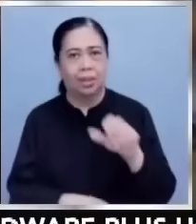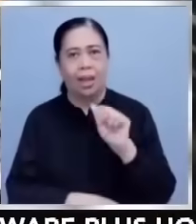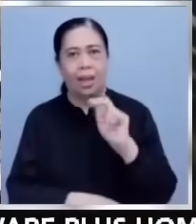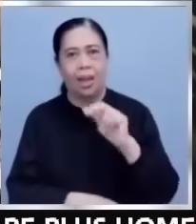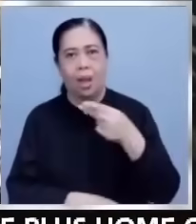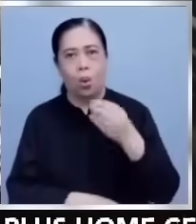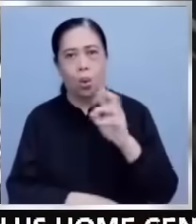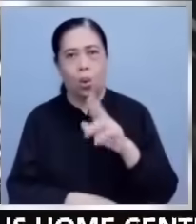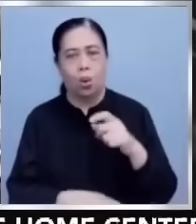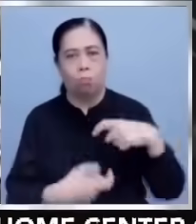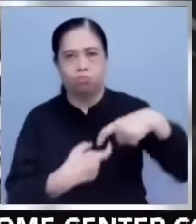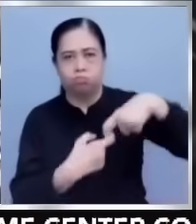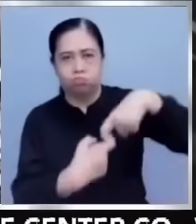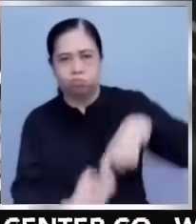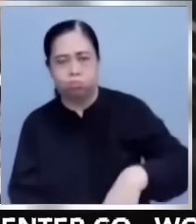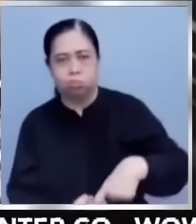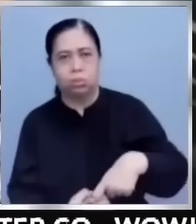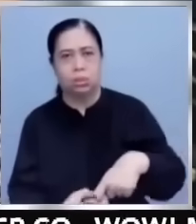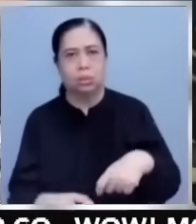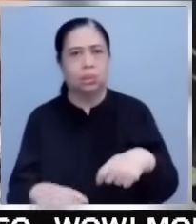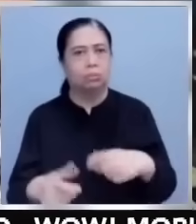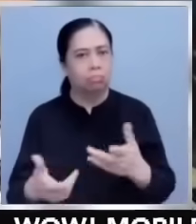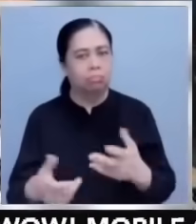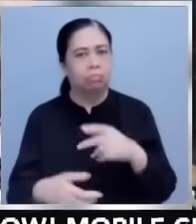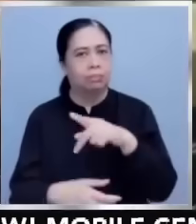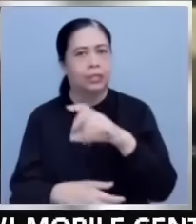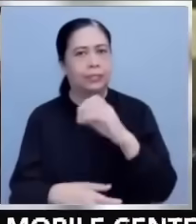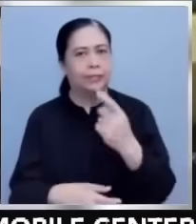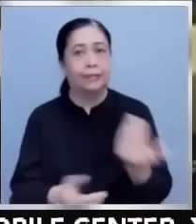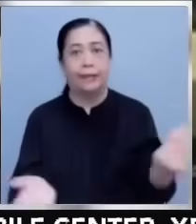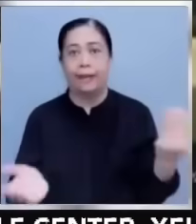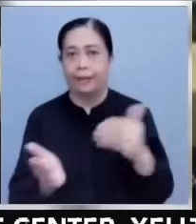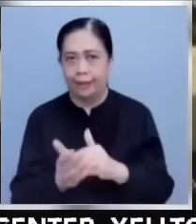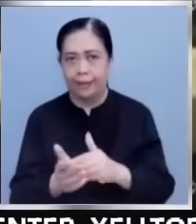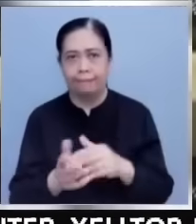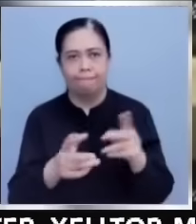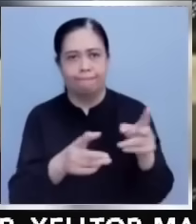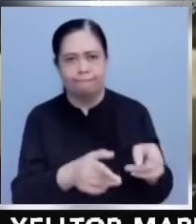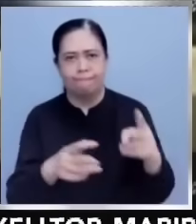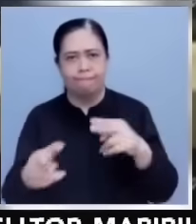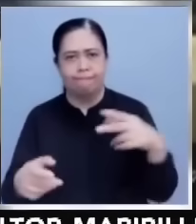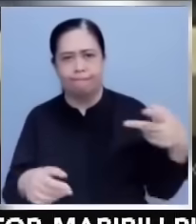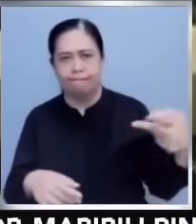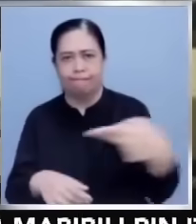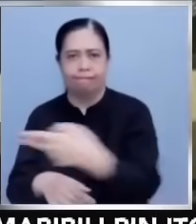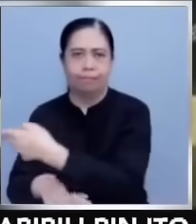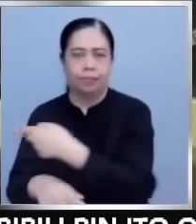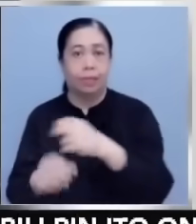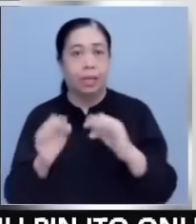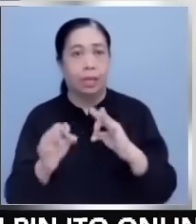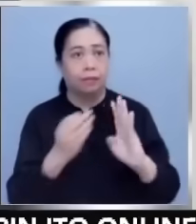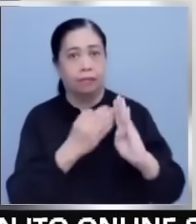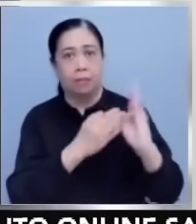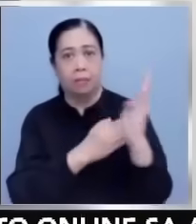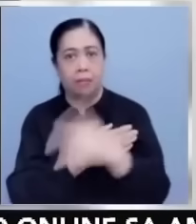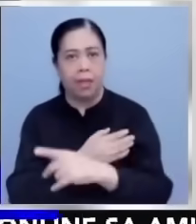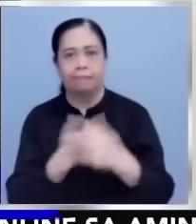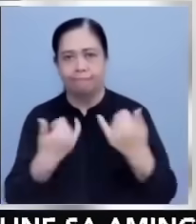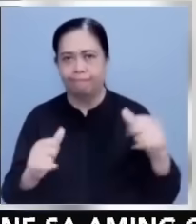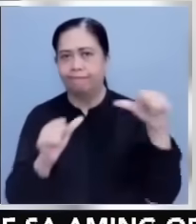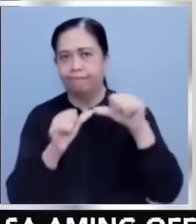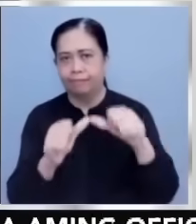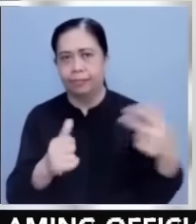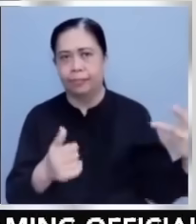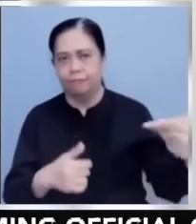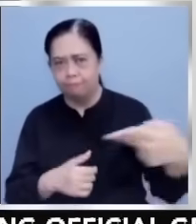CCG, hindi raw mag-aatubili ang Coast Guard na muling puturi ng boya ng China kapag ibinalik nila ito. In the next coming